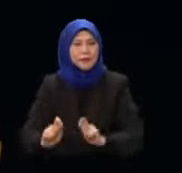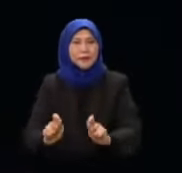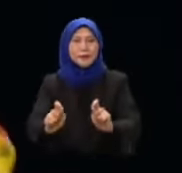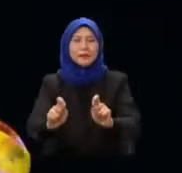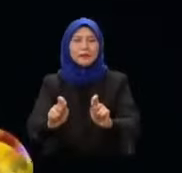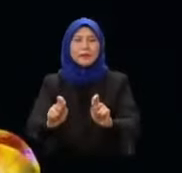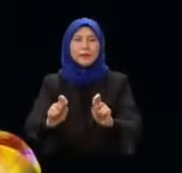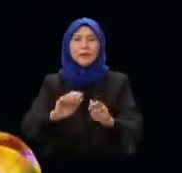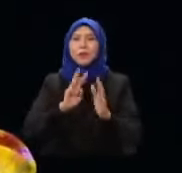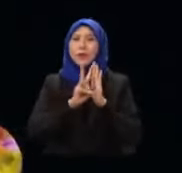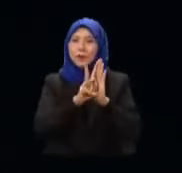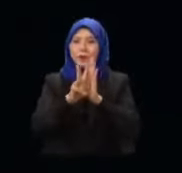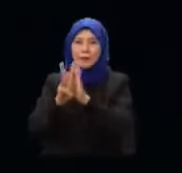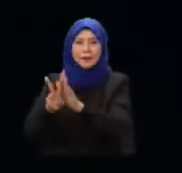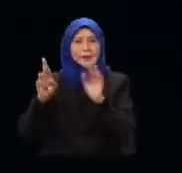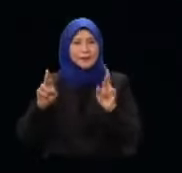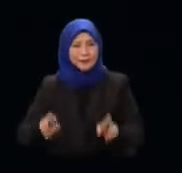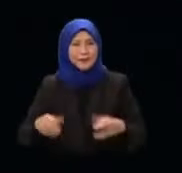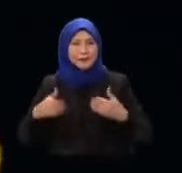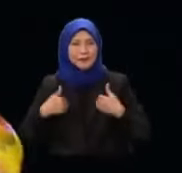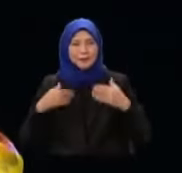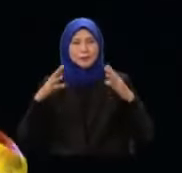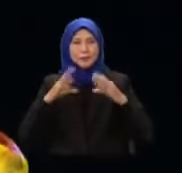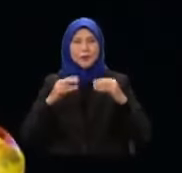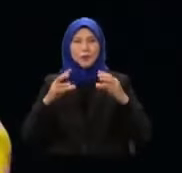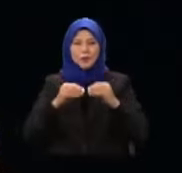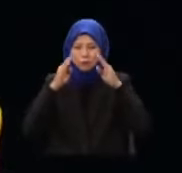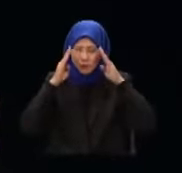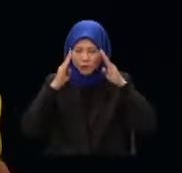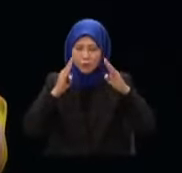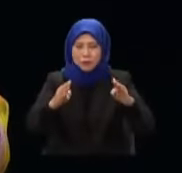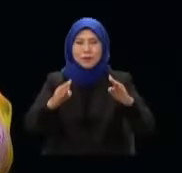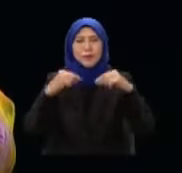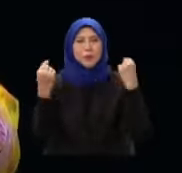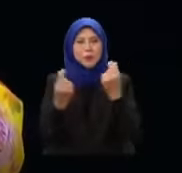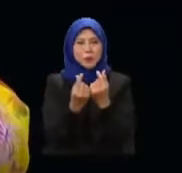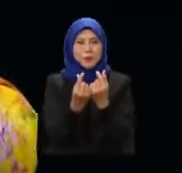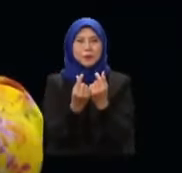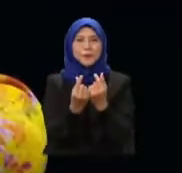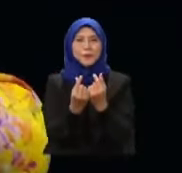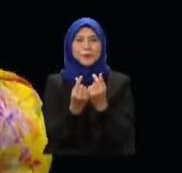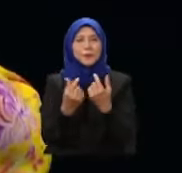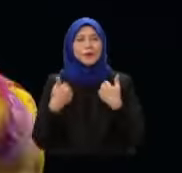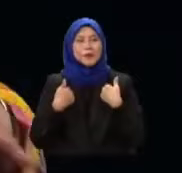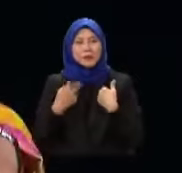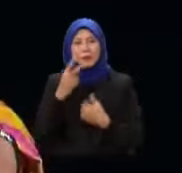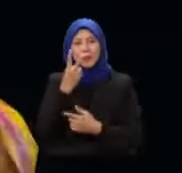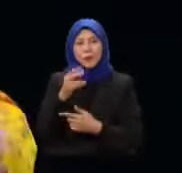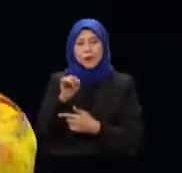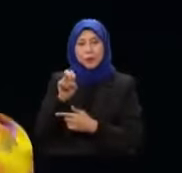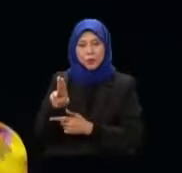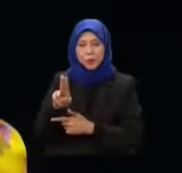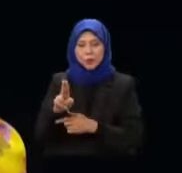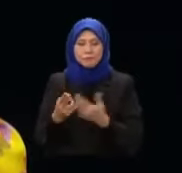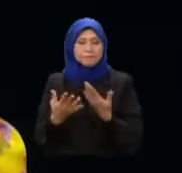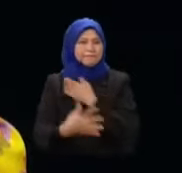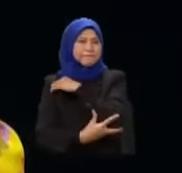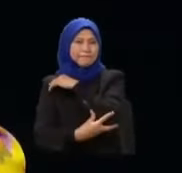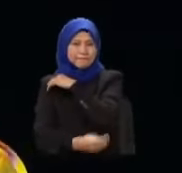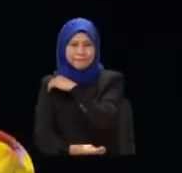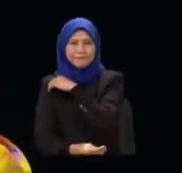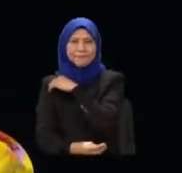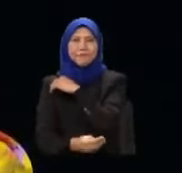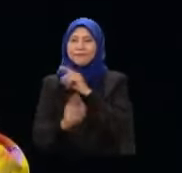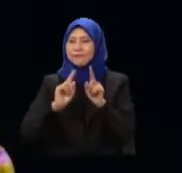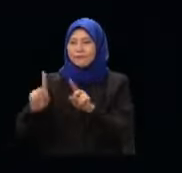wakil rakyat cuma duduk dalam kita demo syarat vokal grup hingga kepada isu miskin Tegal miskin